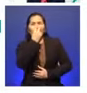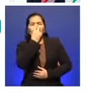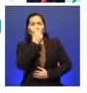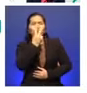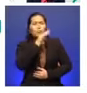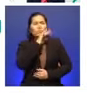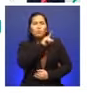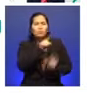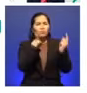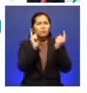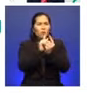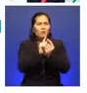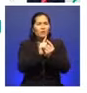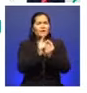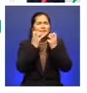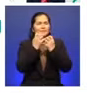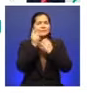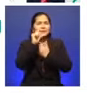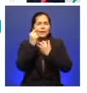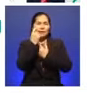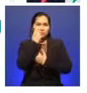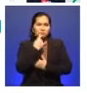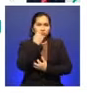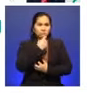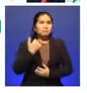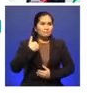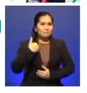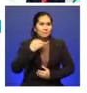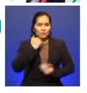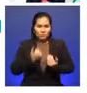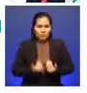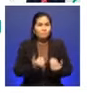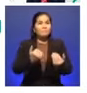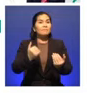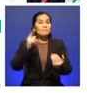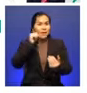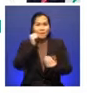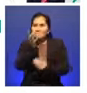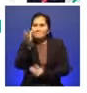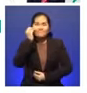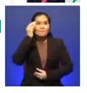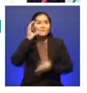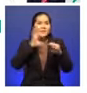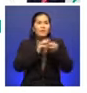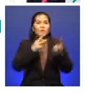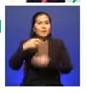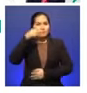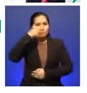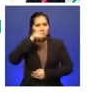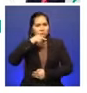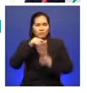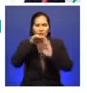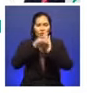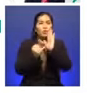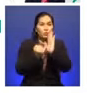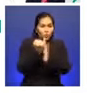ก็จะได้รับการผุดหินปูนด้วยเมื่อคลอดแน่จะได้รับความรู้เรื่องการทำความสะอาดช่องปากเมื่อเด็กโต